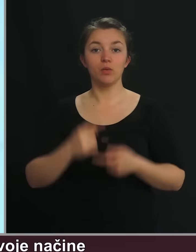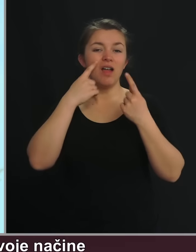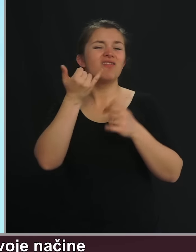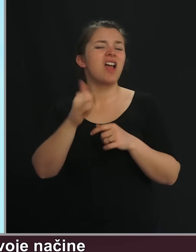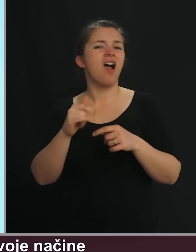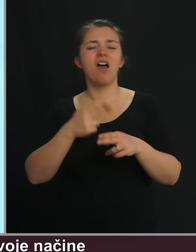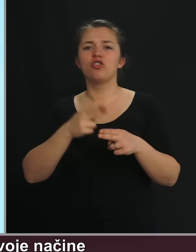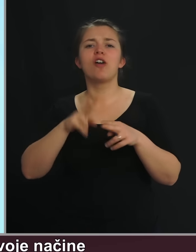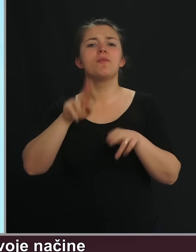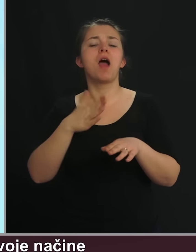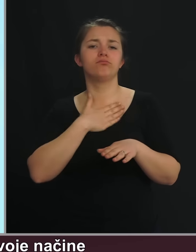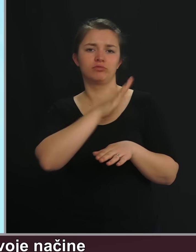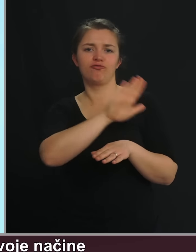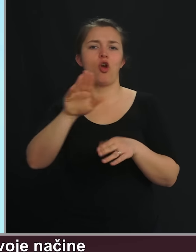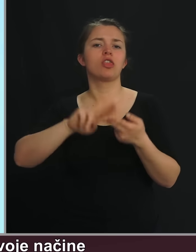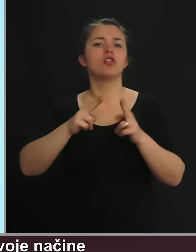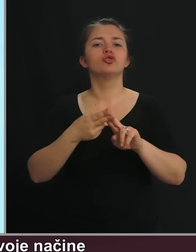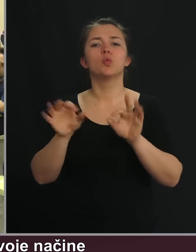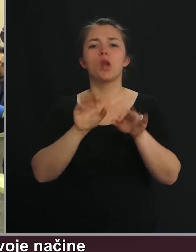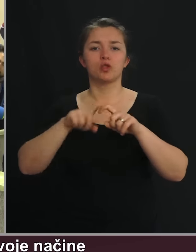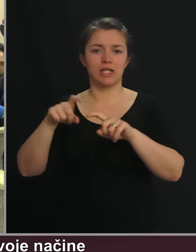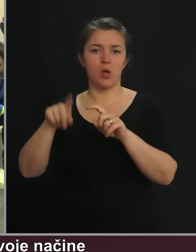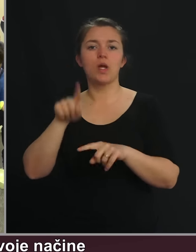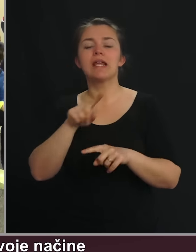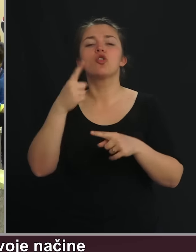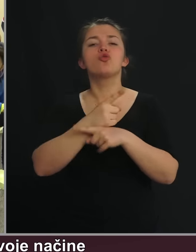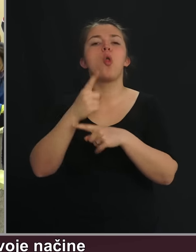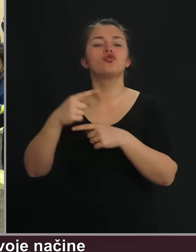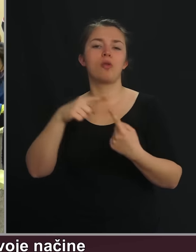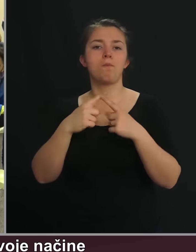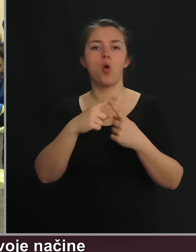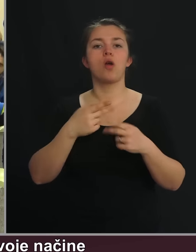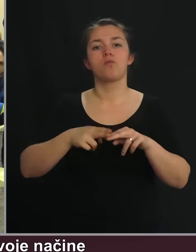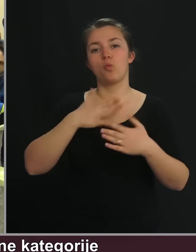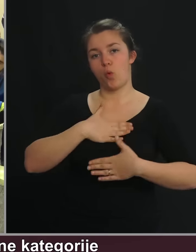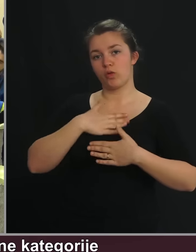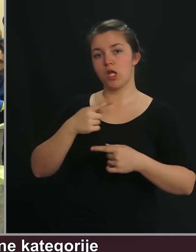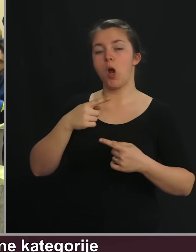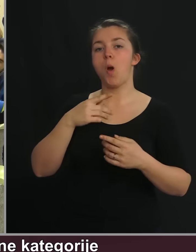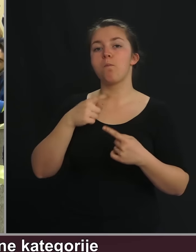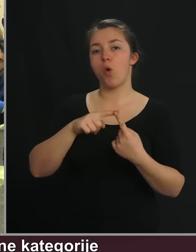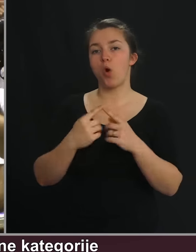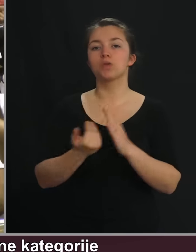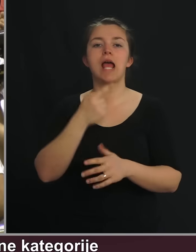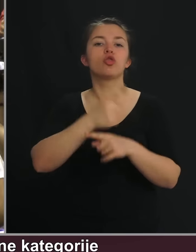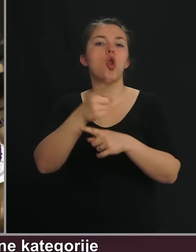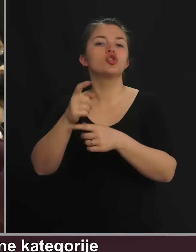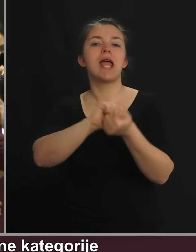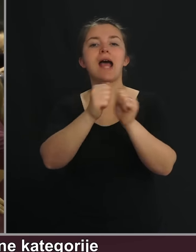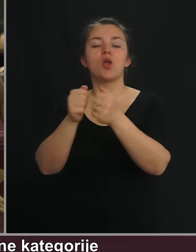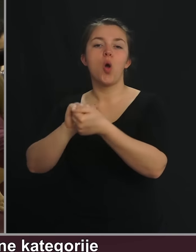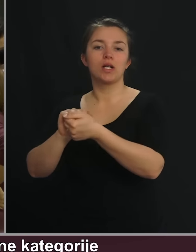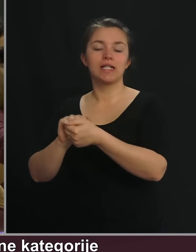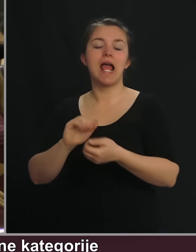Poglejte, vsaka država ima svoj način urejanja zadev in določene pogoje, ugodnejših pogojev za določene